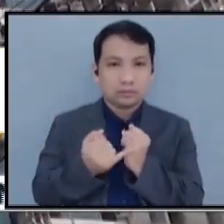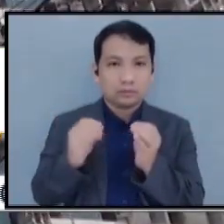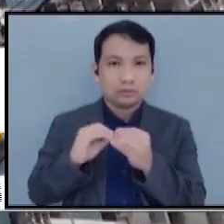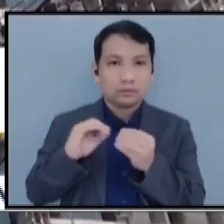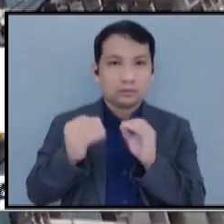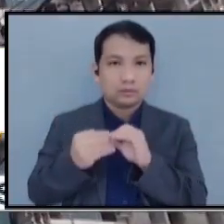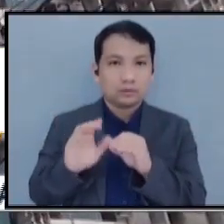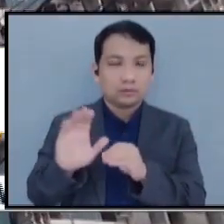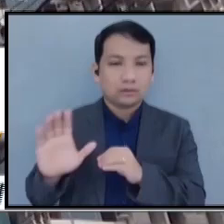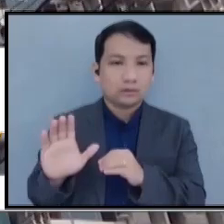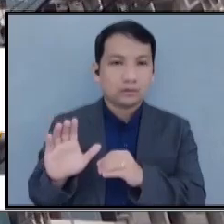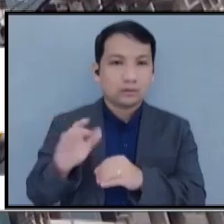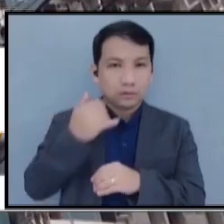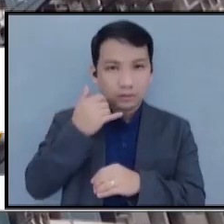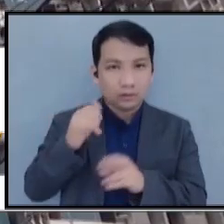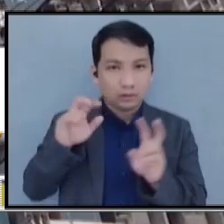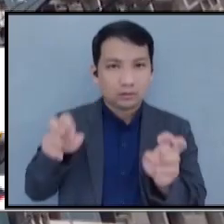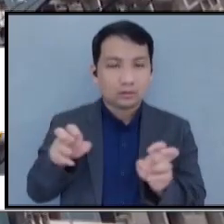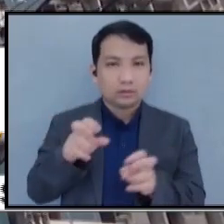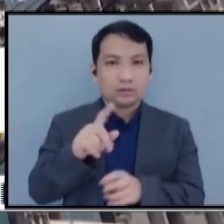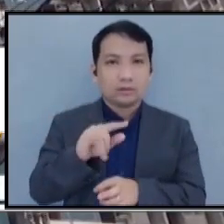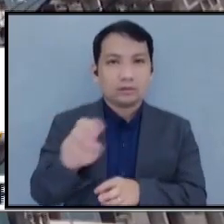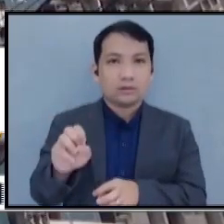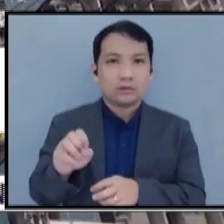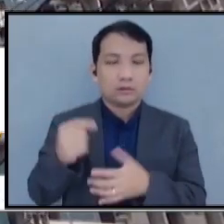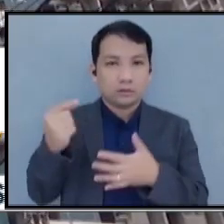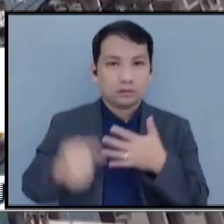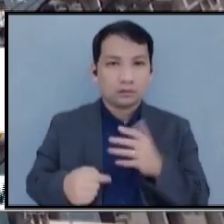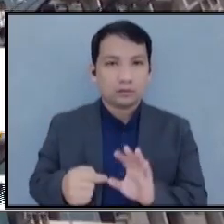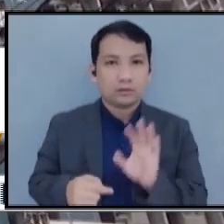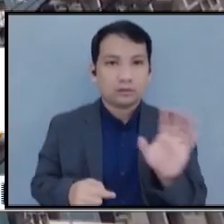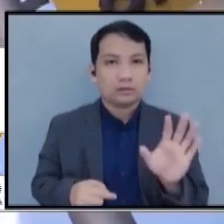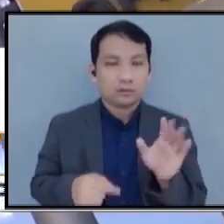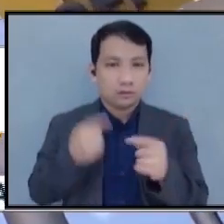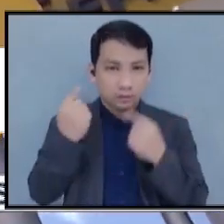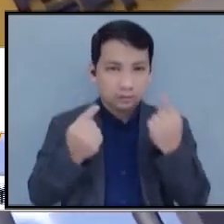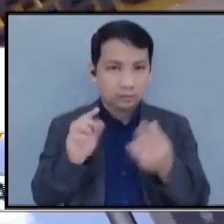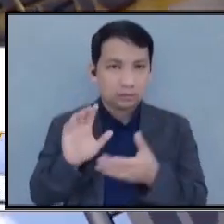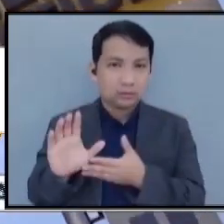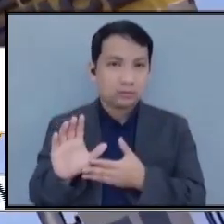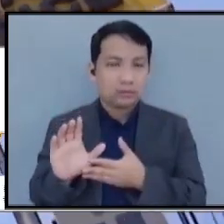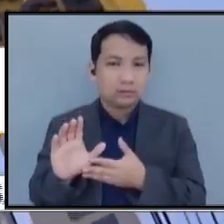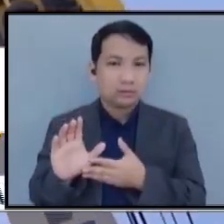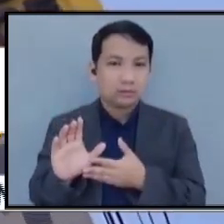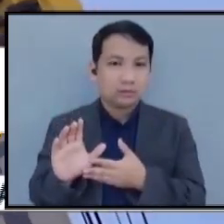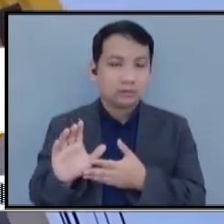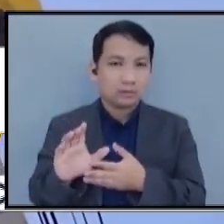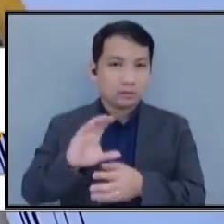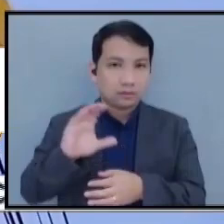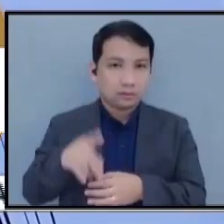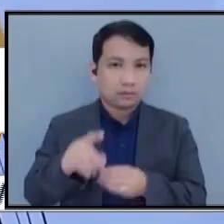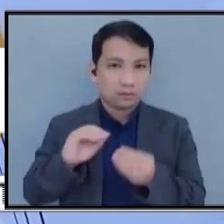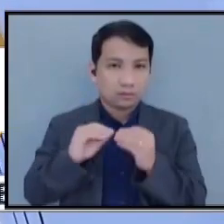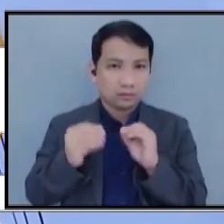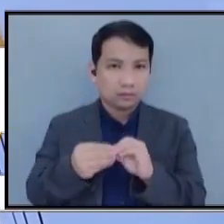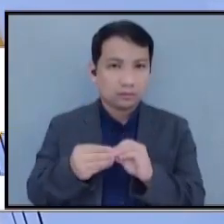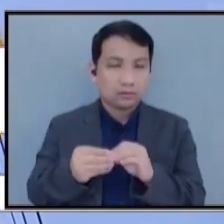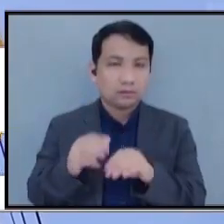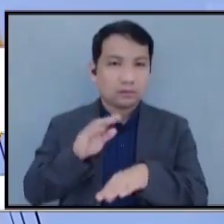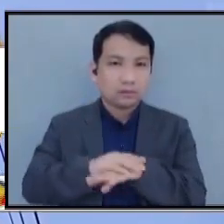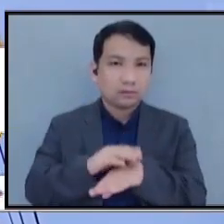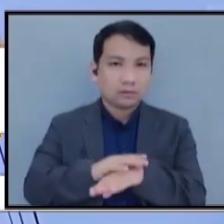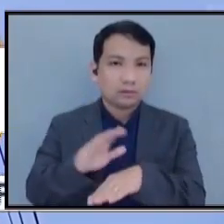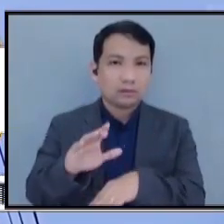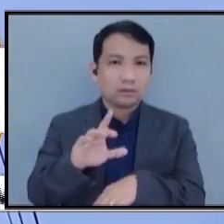tatawagan space ang detalye ng kanilang concern sa mga nabanggit na mobile number nagpaalala rin si Ledesma sa mga